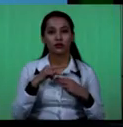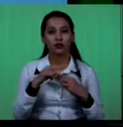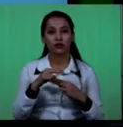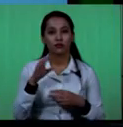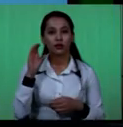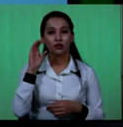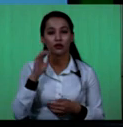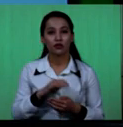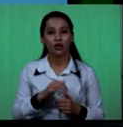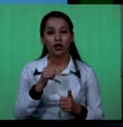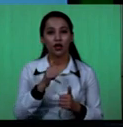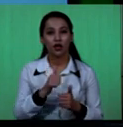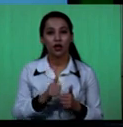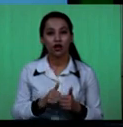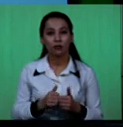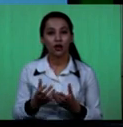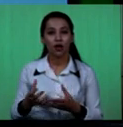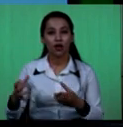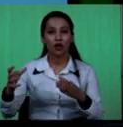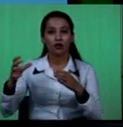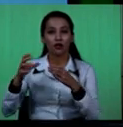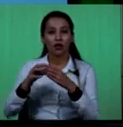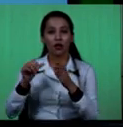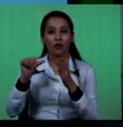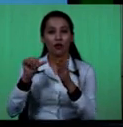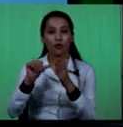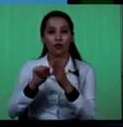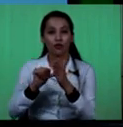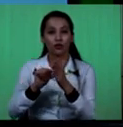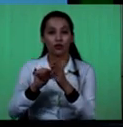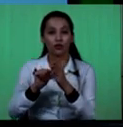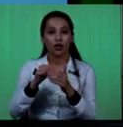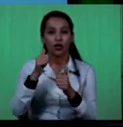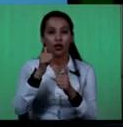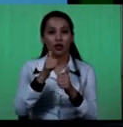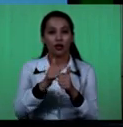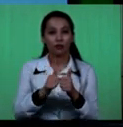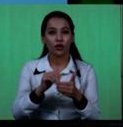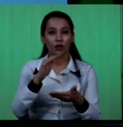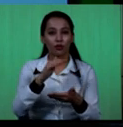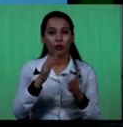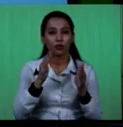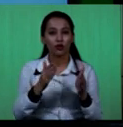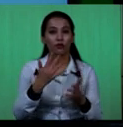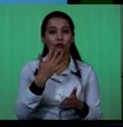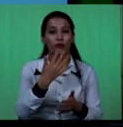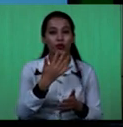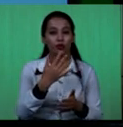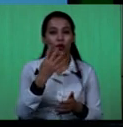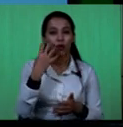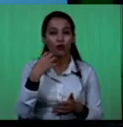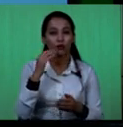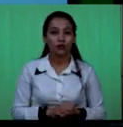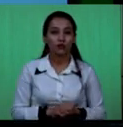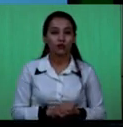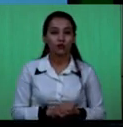eshiting. Har bir xaltachaga 6 tadan, har bir qutiga 5 tadan olma